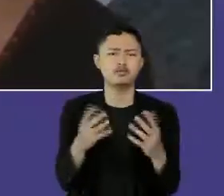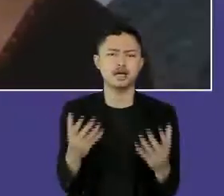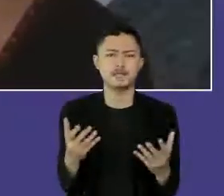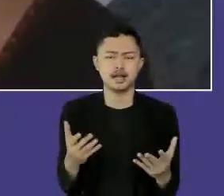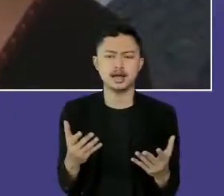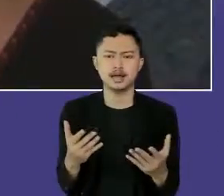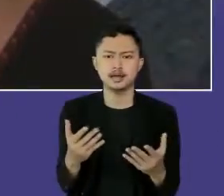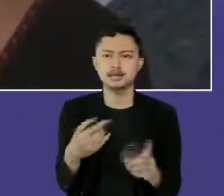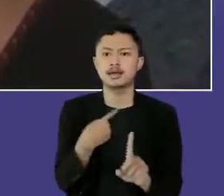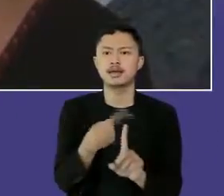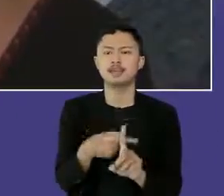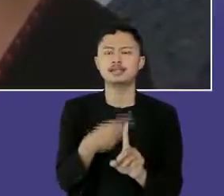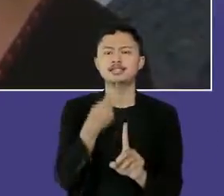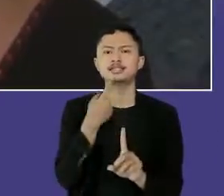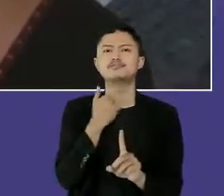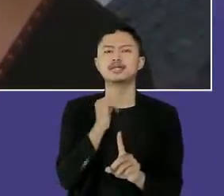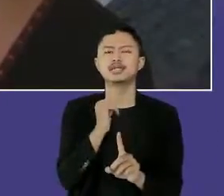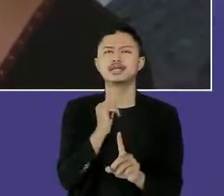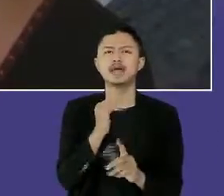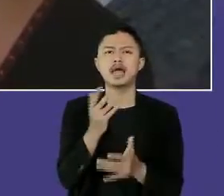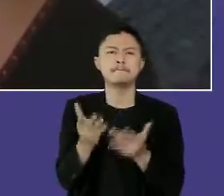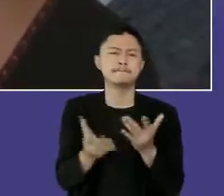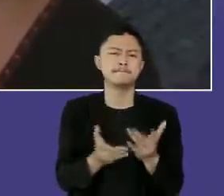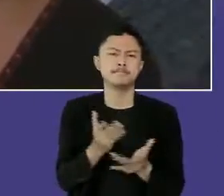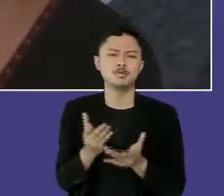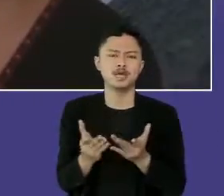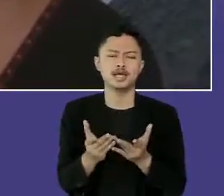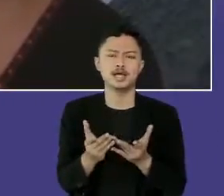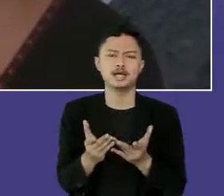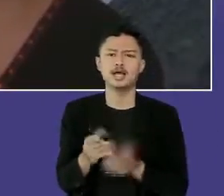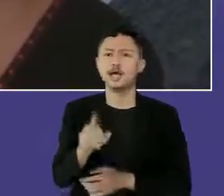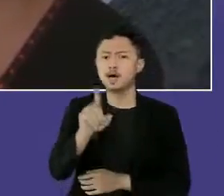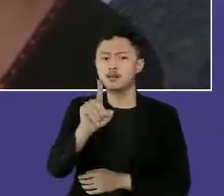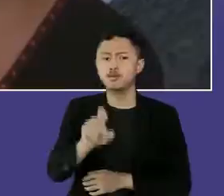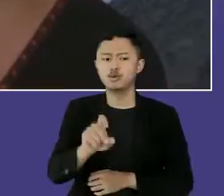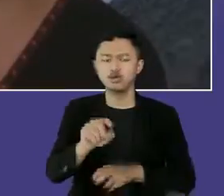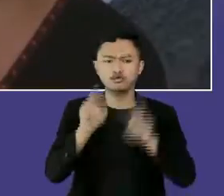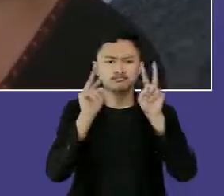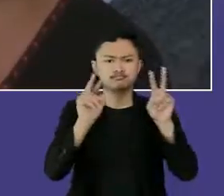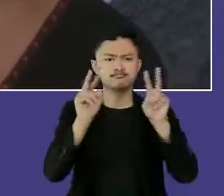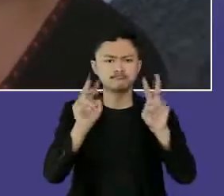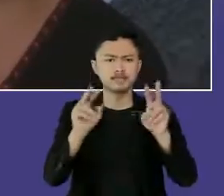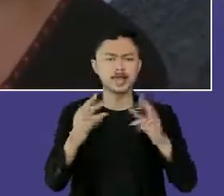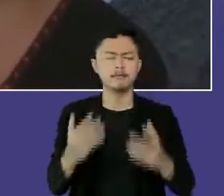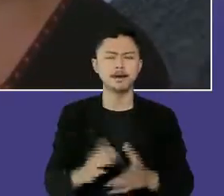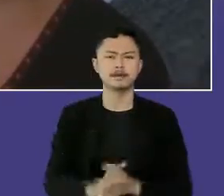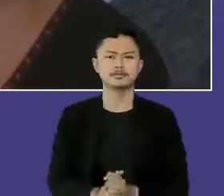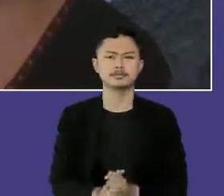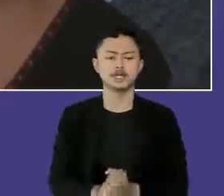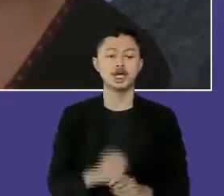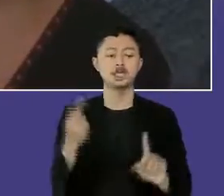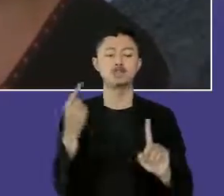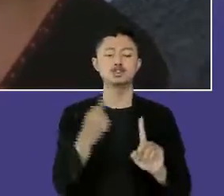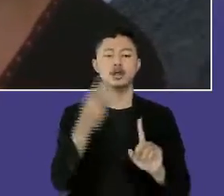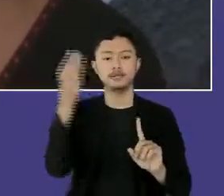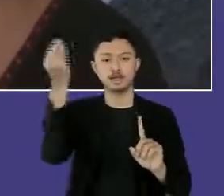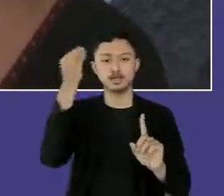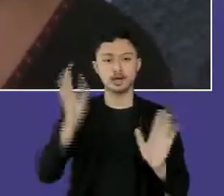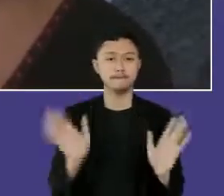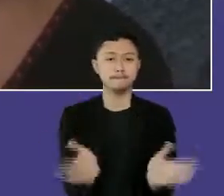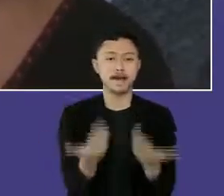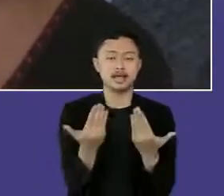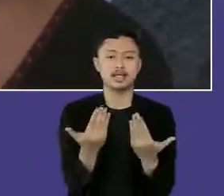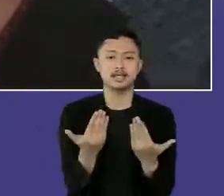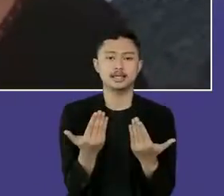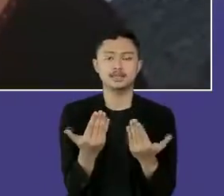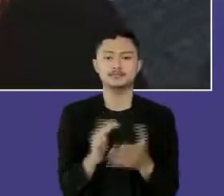juga apa saja yang kira-kira perlu diperhatikan ya untuk kebangkitan di sektor